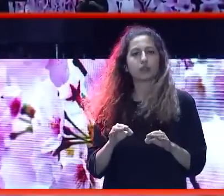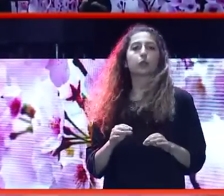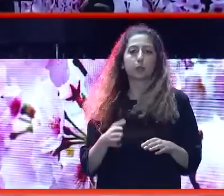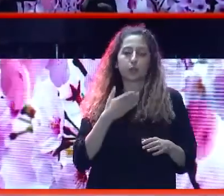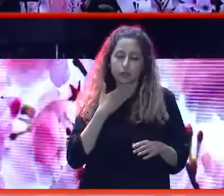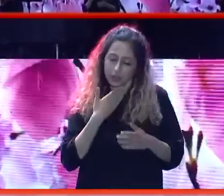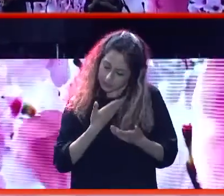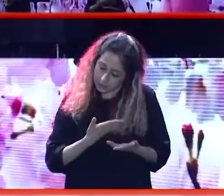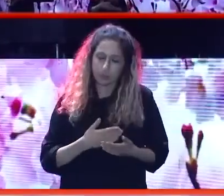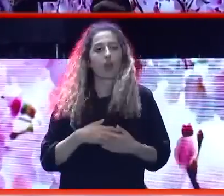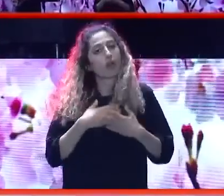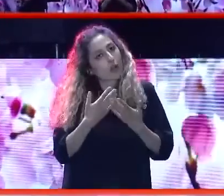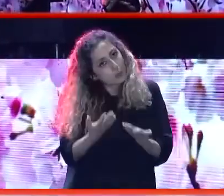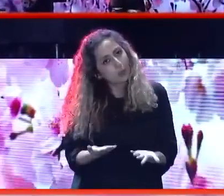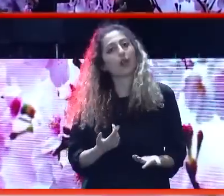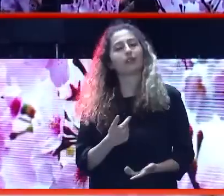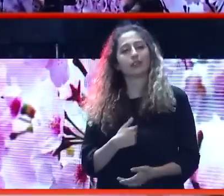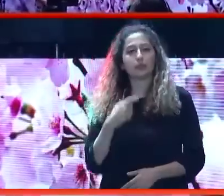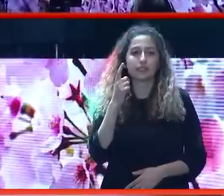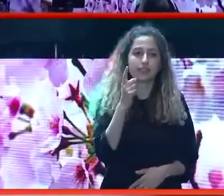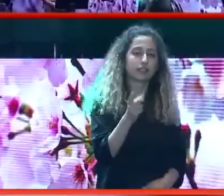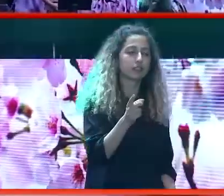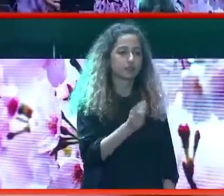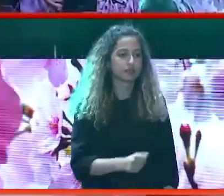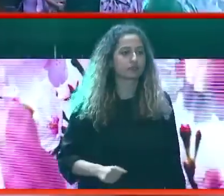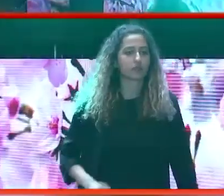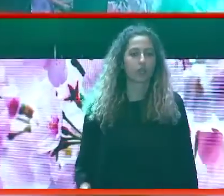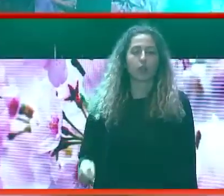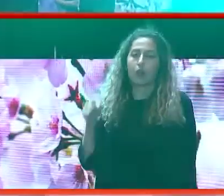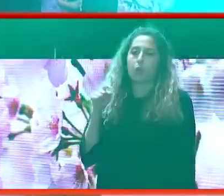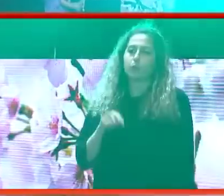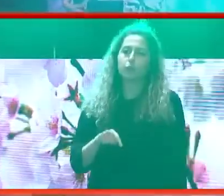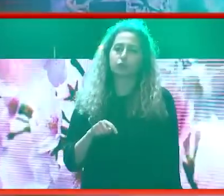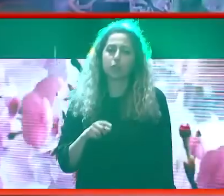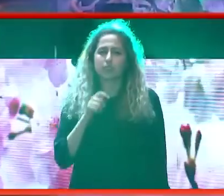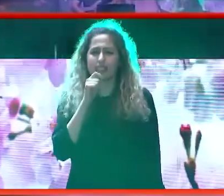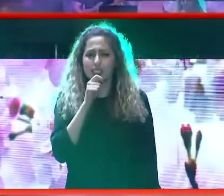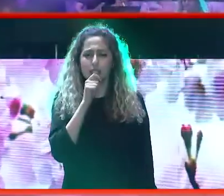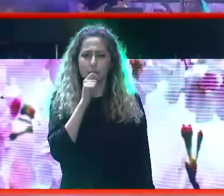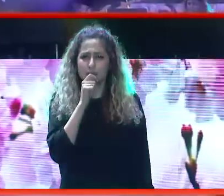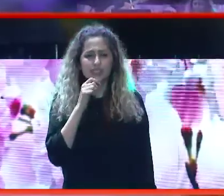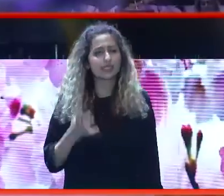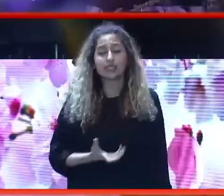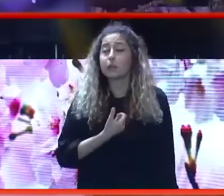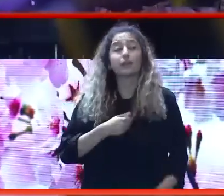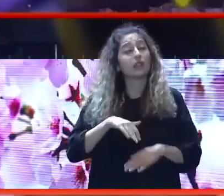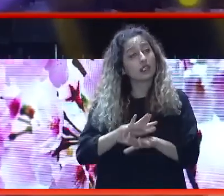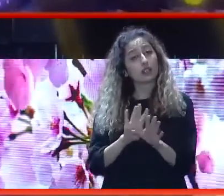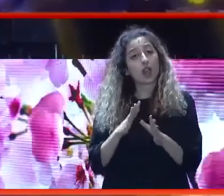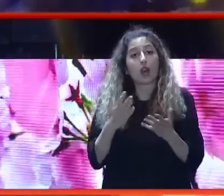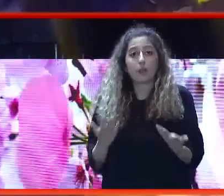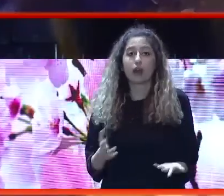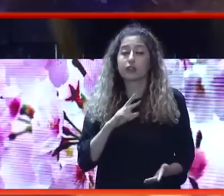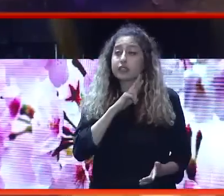başlattın, boyun eğdim, kabullendim seni. Bu sözlerim sitem